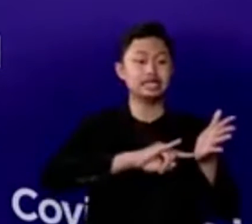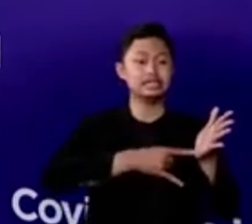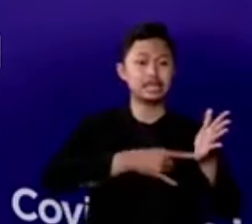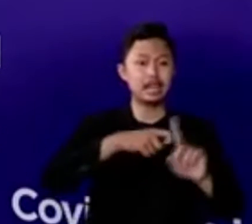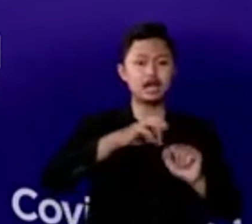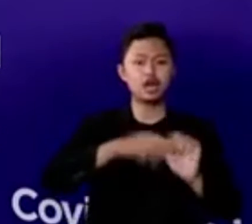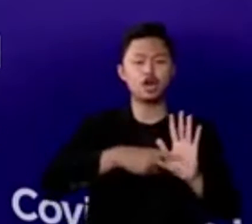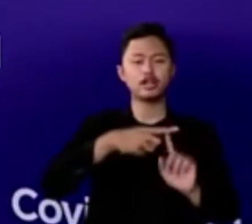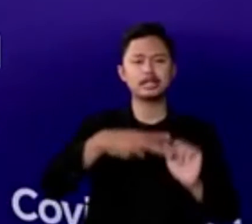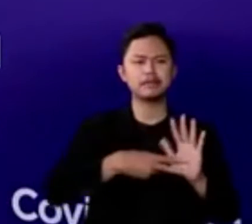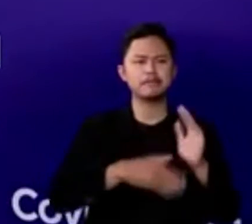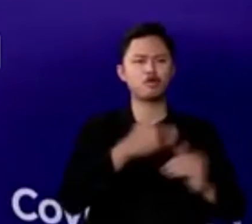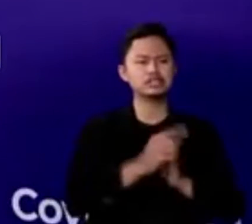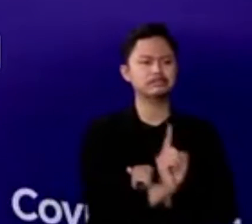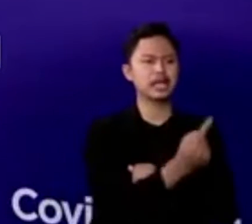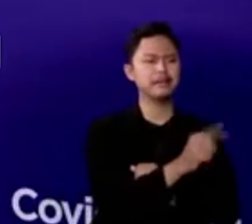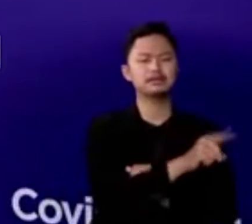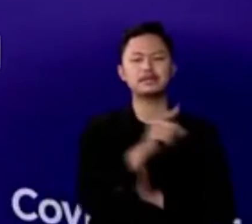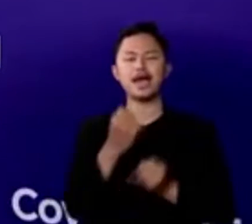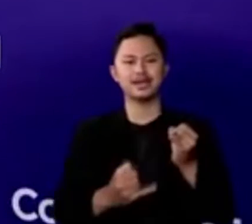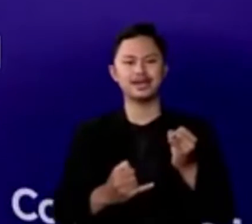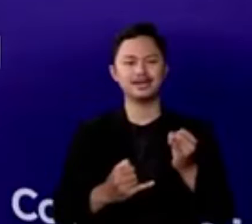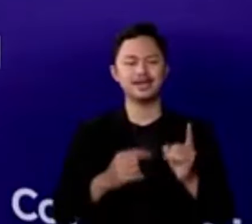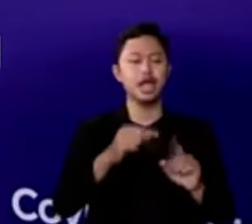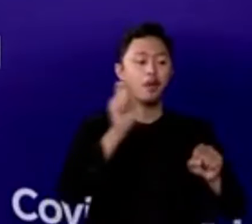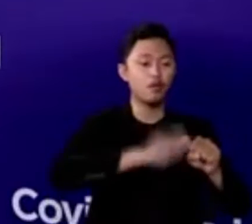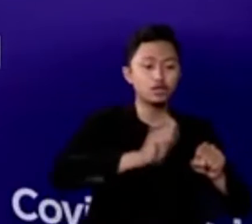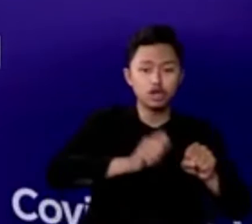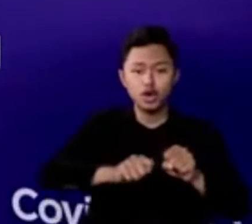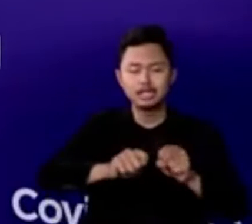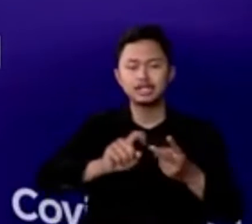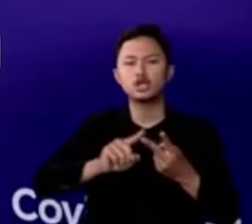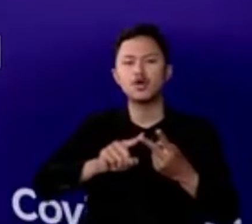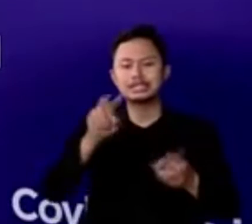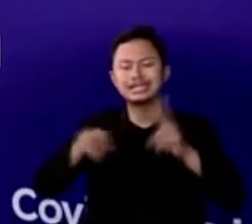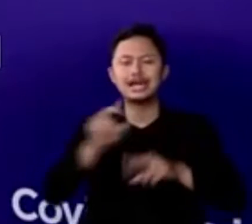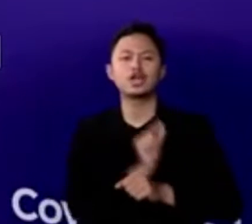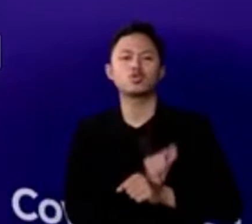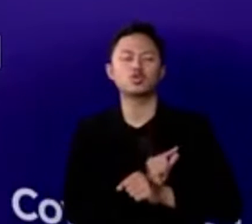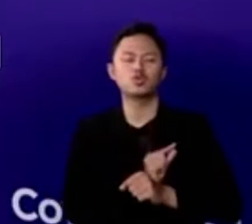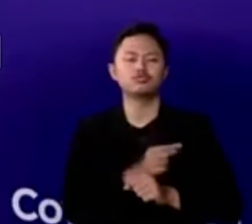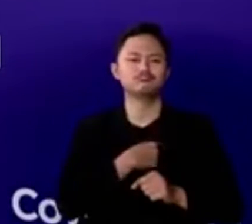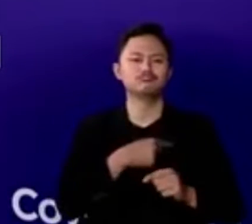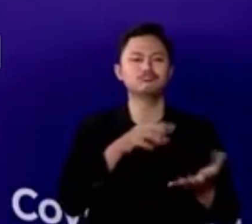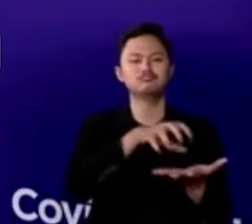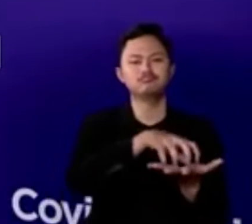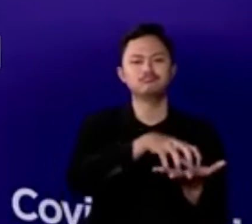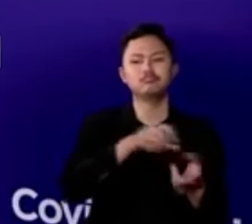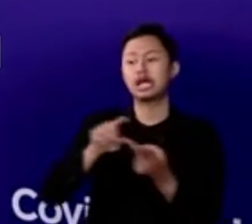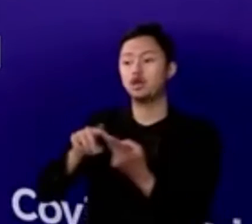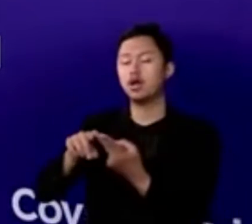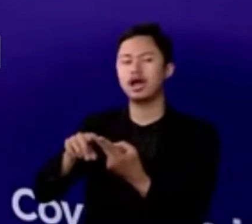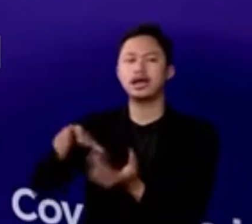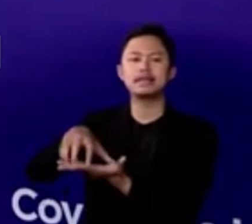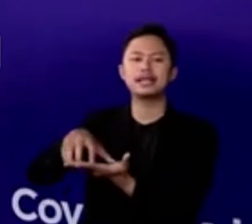entoan dari hal awal sampai akhir dari produksi hingga monetisasinya kemudian saya juga punya aktivitas perusahaan namanya hanya